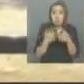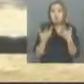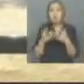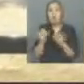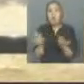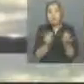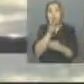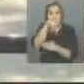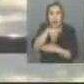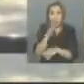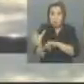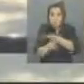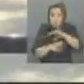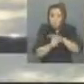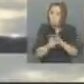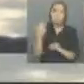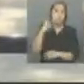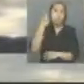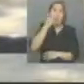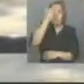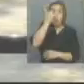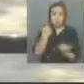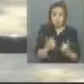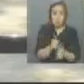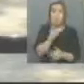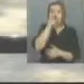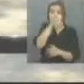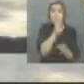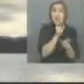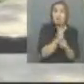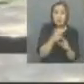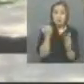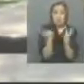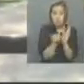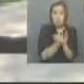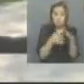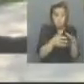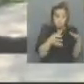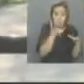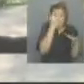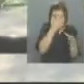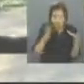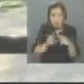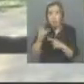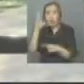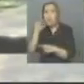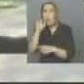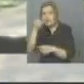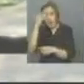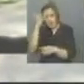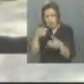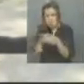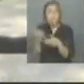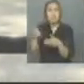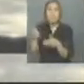นื่องสังเกตได้จากจำนวนช้างเลี้ยงที่มีจำนวนเพิ่มขึ้นทั้งที่แม่ช้างมีเท่าเดิมจึงเป็นไปได้ว่ามีการนำช้างออก